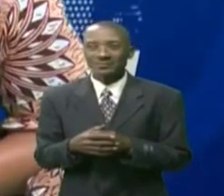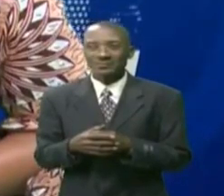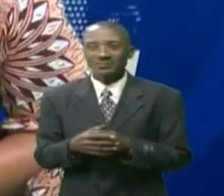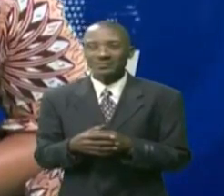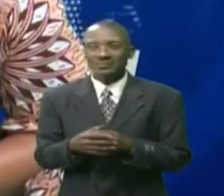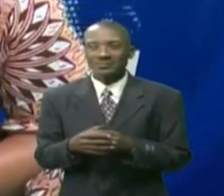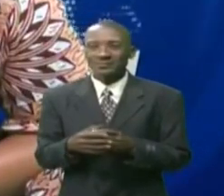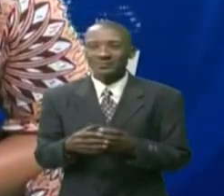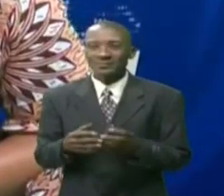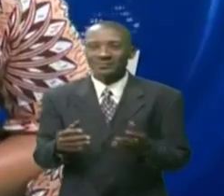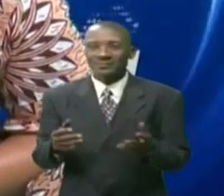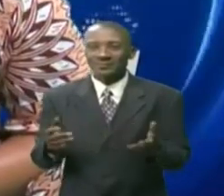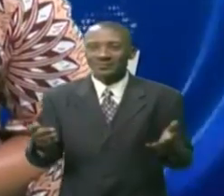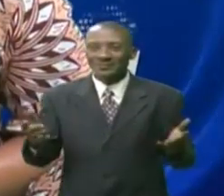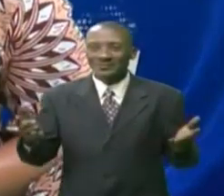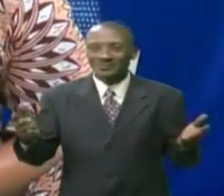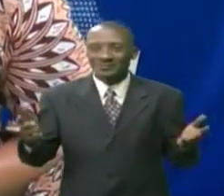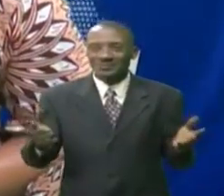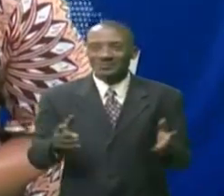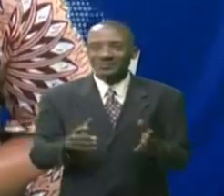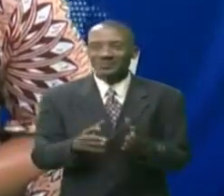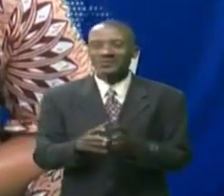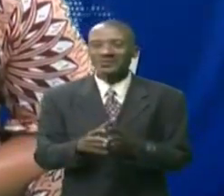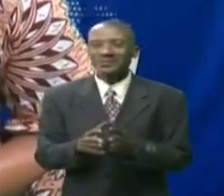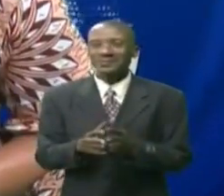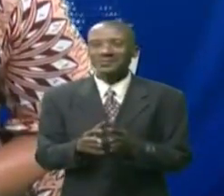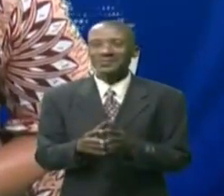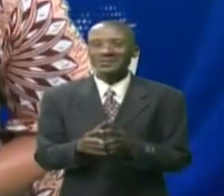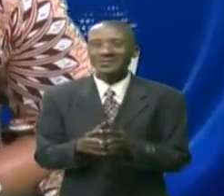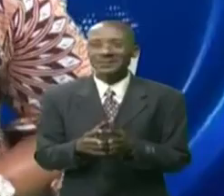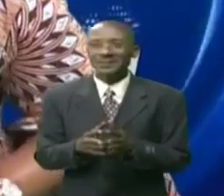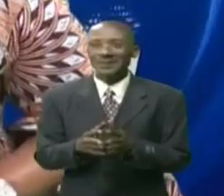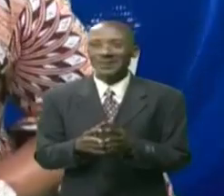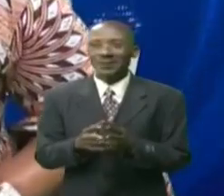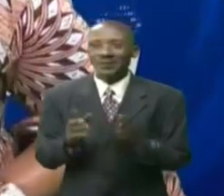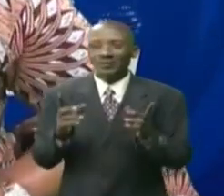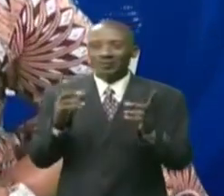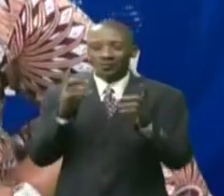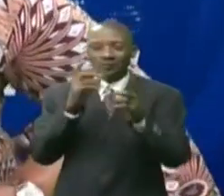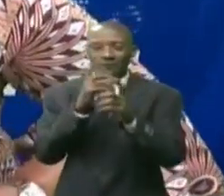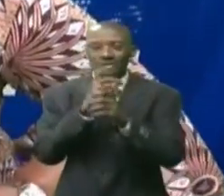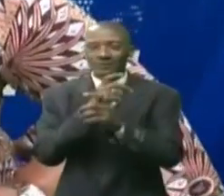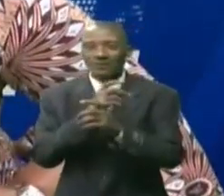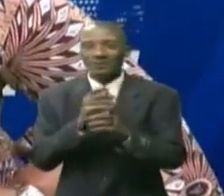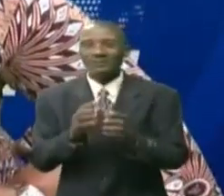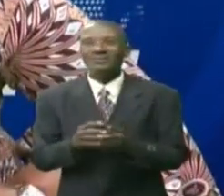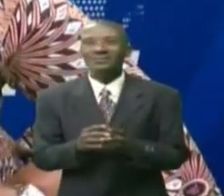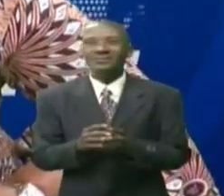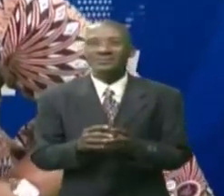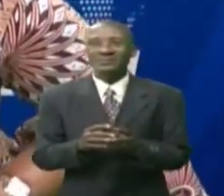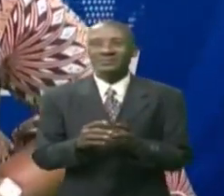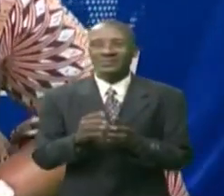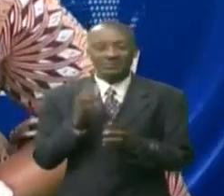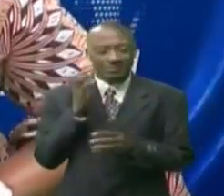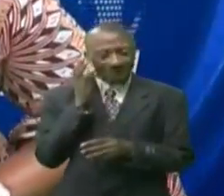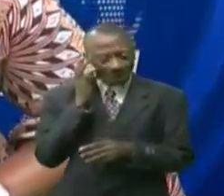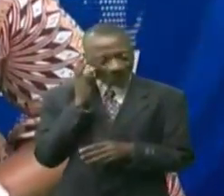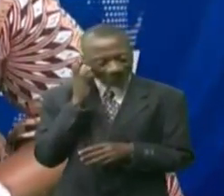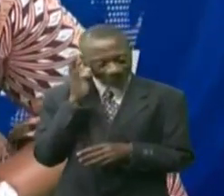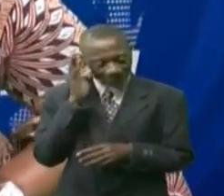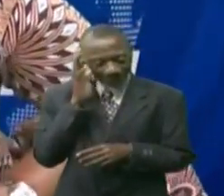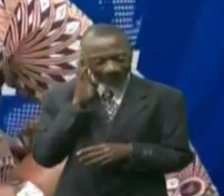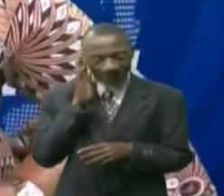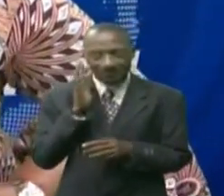aujourd'hui ce siège qui abrite la 12e réunion ordinaire du conseil d'administration de cette organisation à vocation panafricaine, a réuni